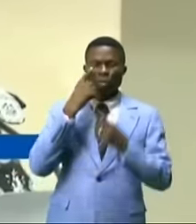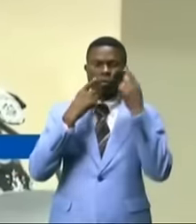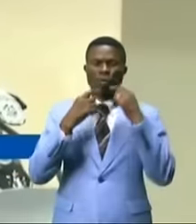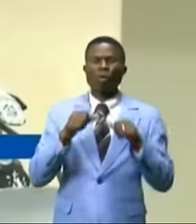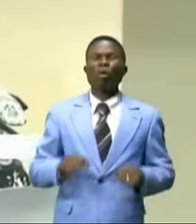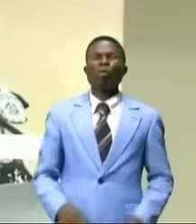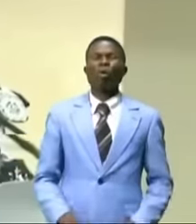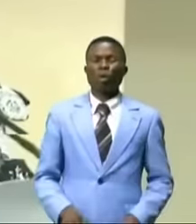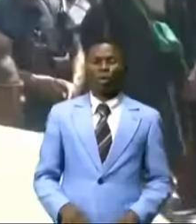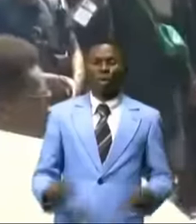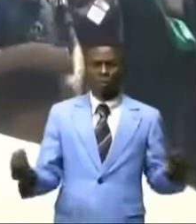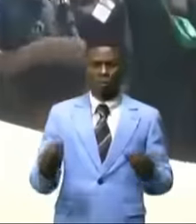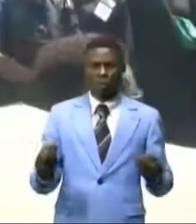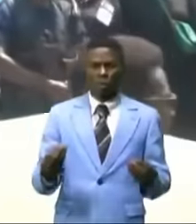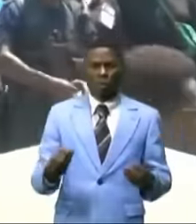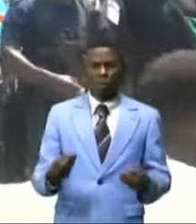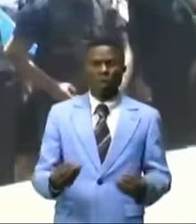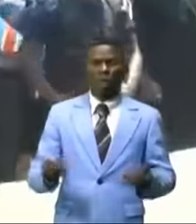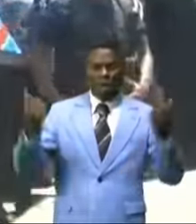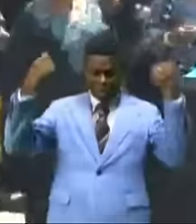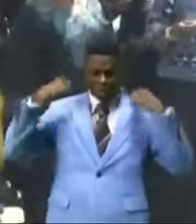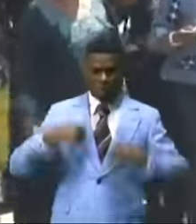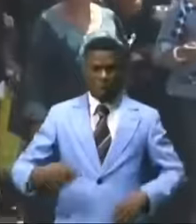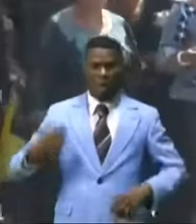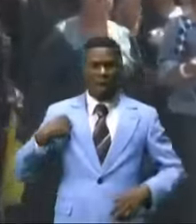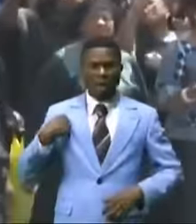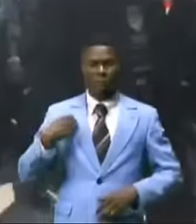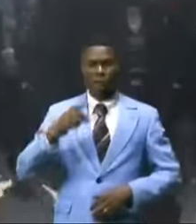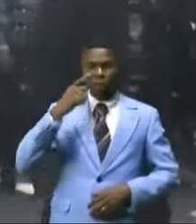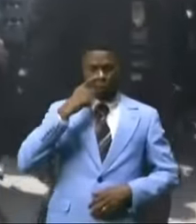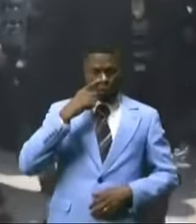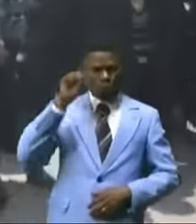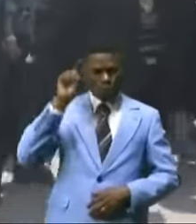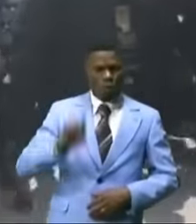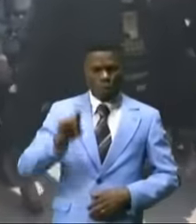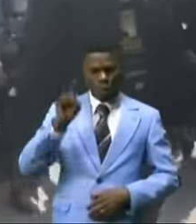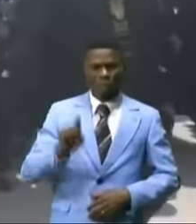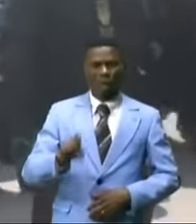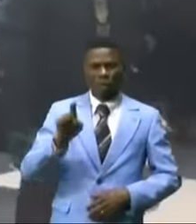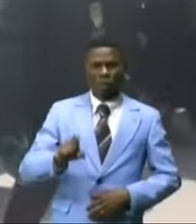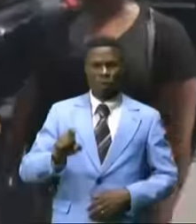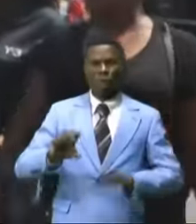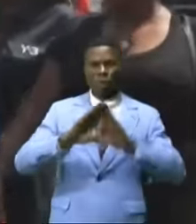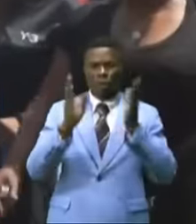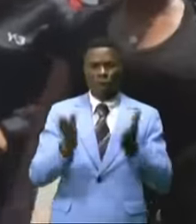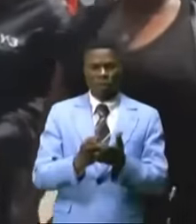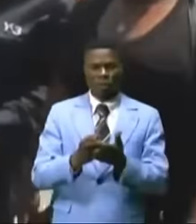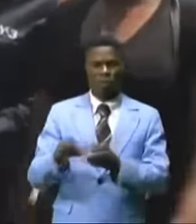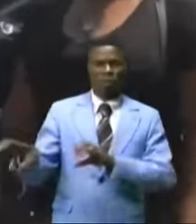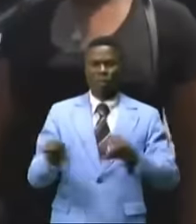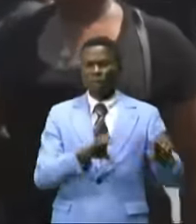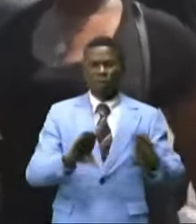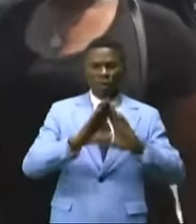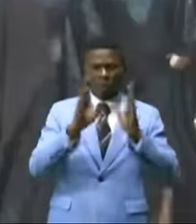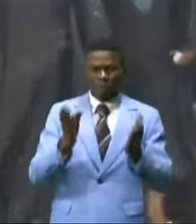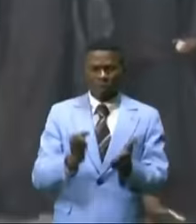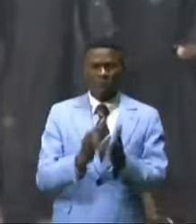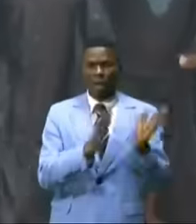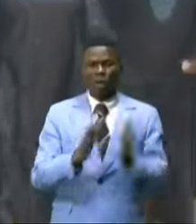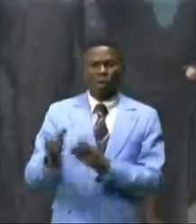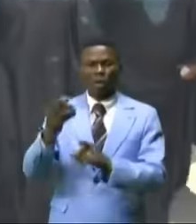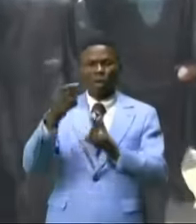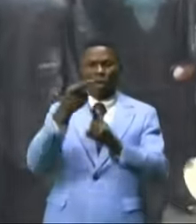ce faire, le port de la tenue noire est recommandé pendant les activités prévues